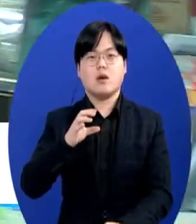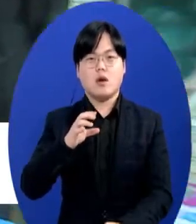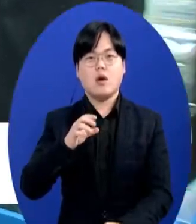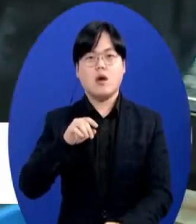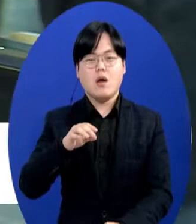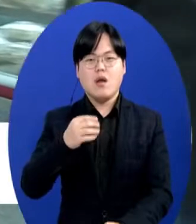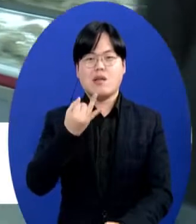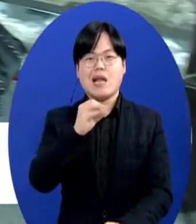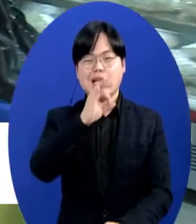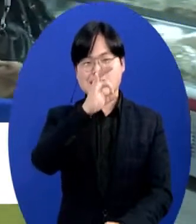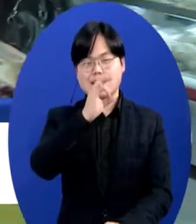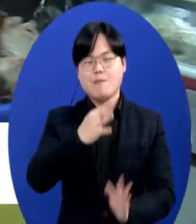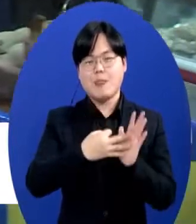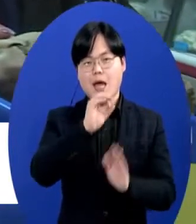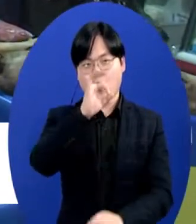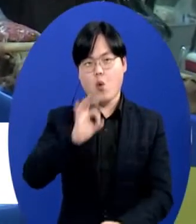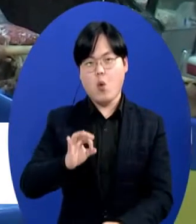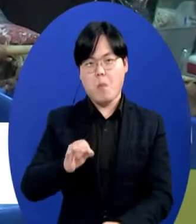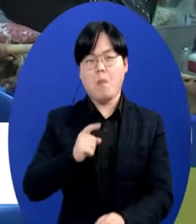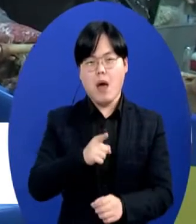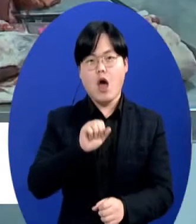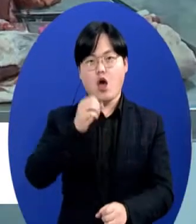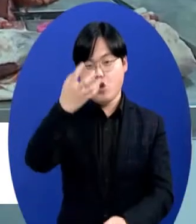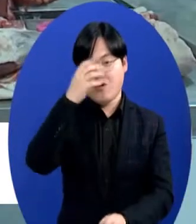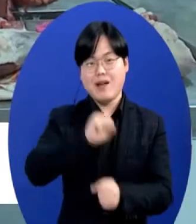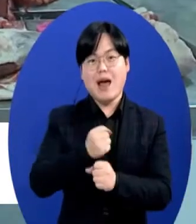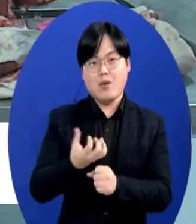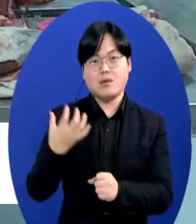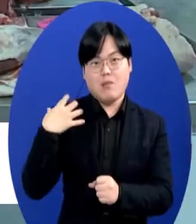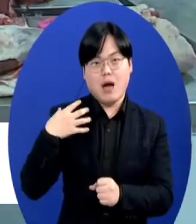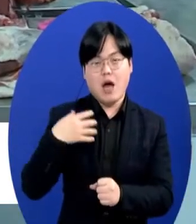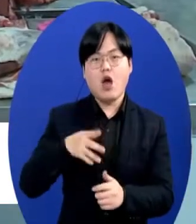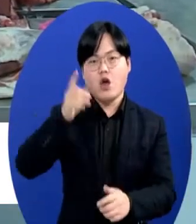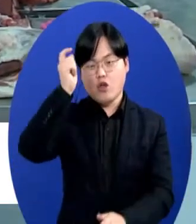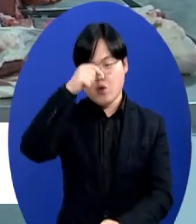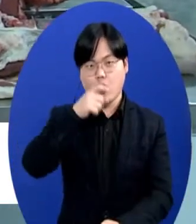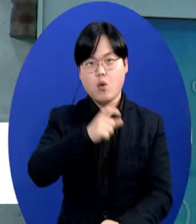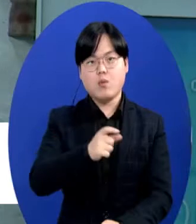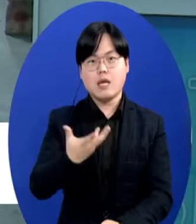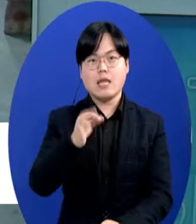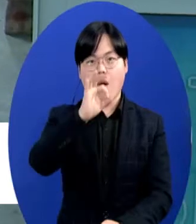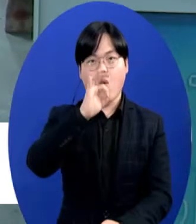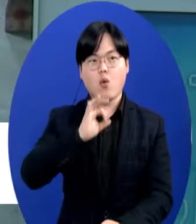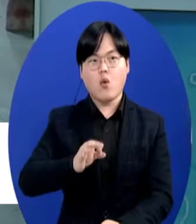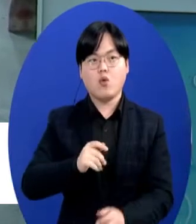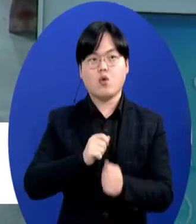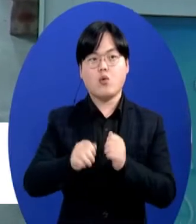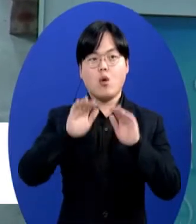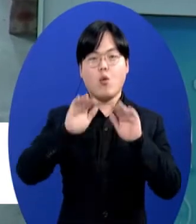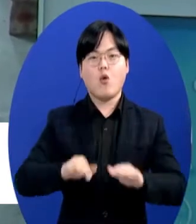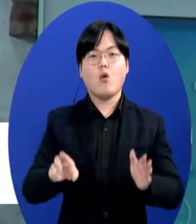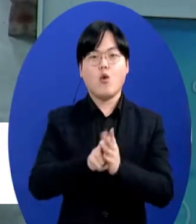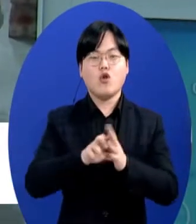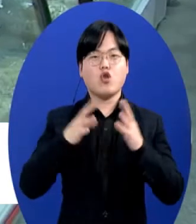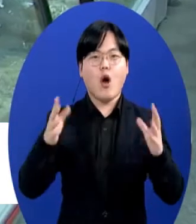зардлын 70-80% эзэлж байдаг. Энэ зардлыг төрөөс харуулж байгаа учраас түрээслэгч нарын төлбөрийг 50% бууруулах боломжтой. Тиймээс